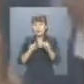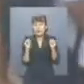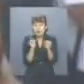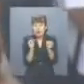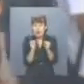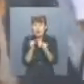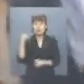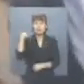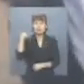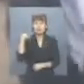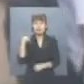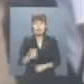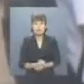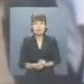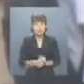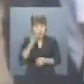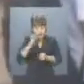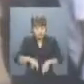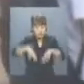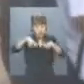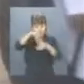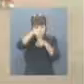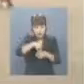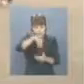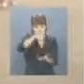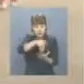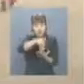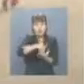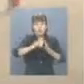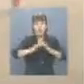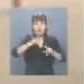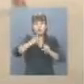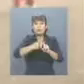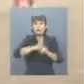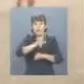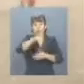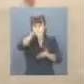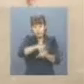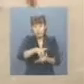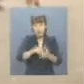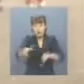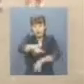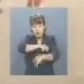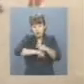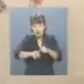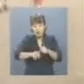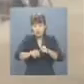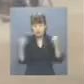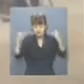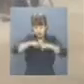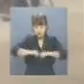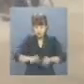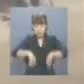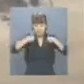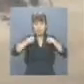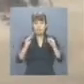พาะผู้ประสบภัยน้ำท่วมที่อาศัยอยู่ในศูนย์พักพิงชั่วคราวส่วนใหญ่ขาดแคลนเครื่องนุ่งห่มอากาศที่หนาวเย็